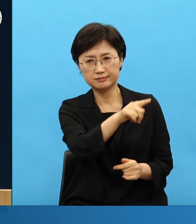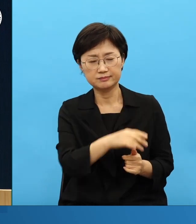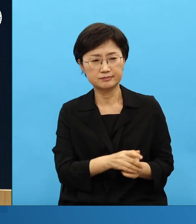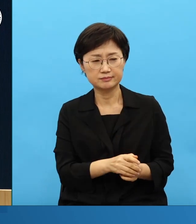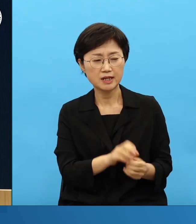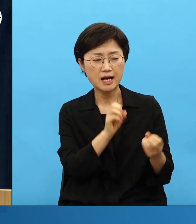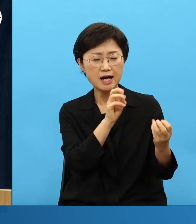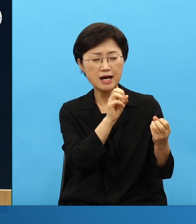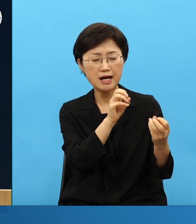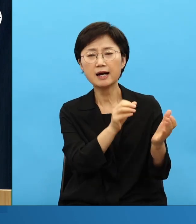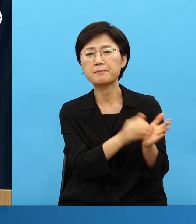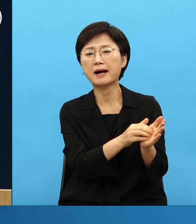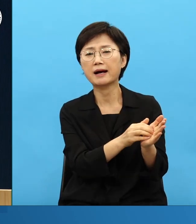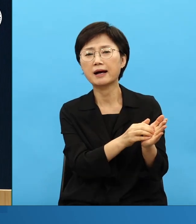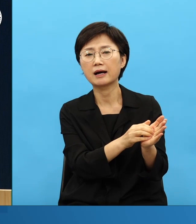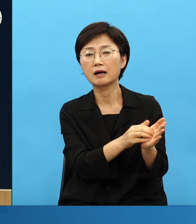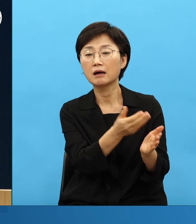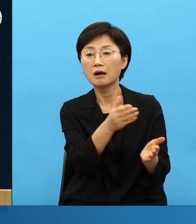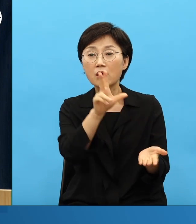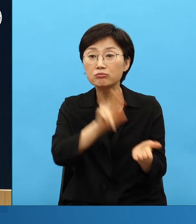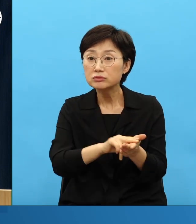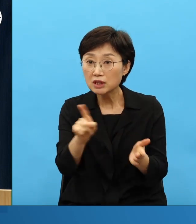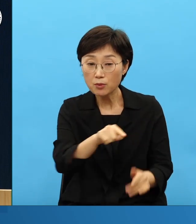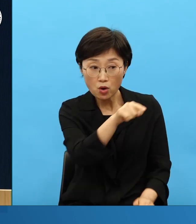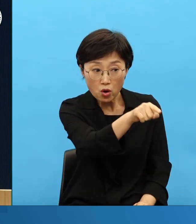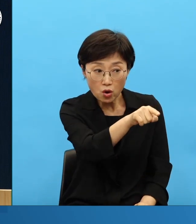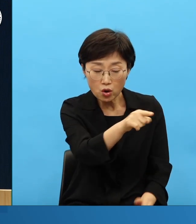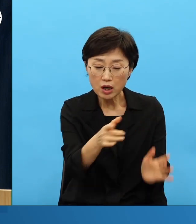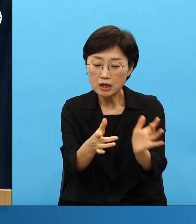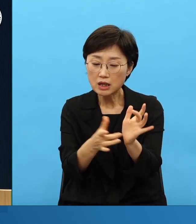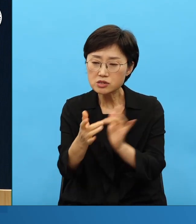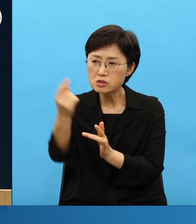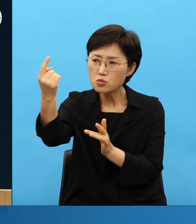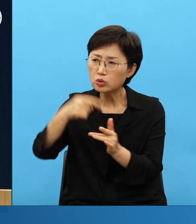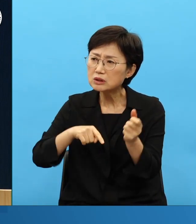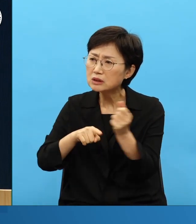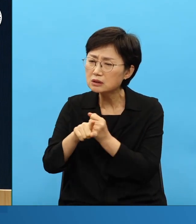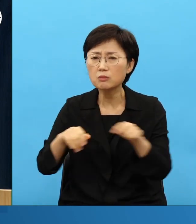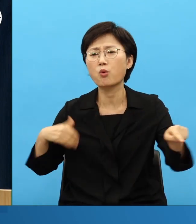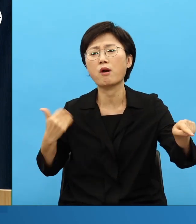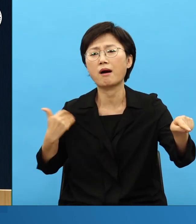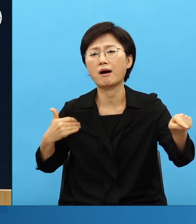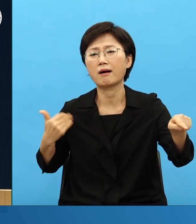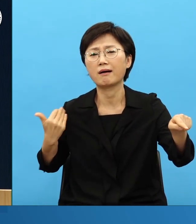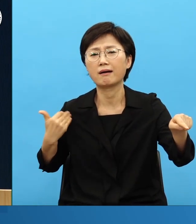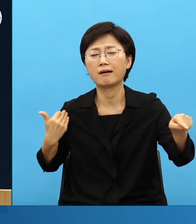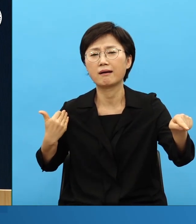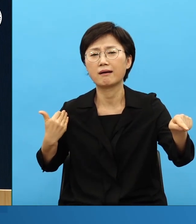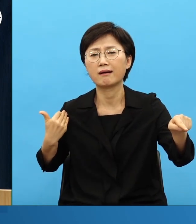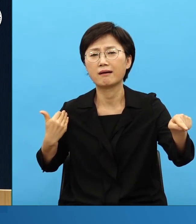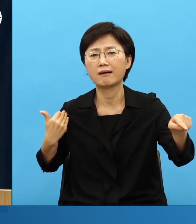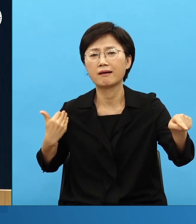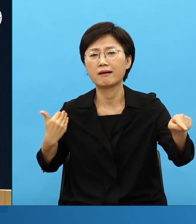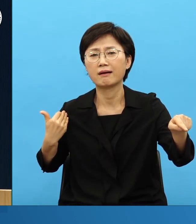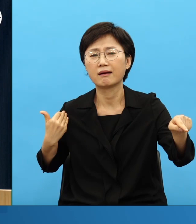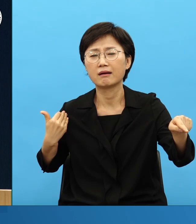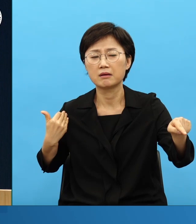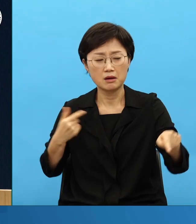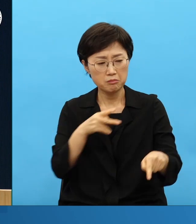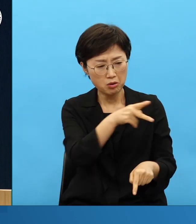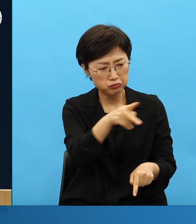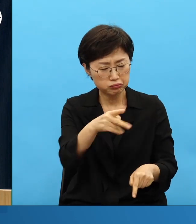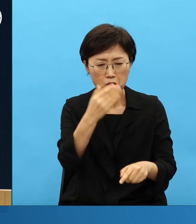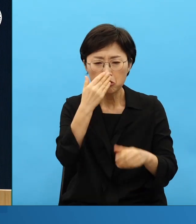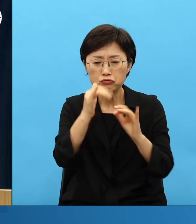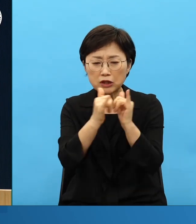문제는 이 사람들이 성탄절을 모르는 거예요. But the problem and the root of the problem is the fact that they don't know the meaning of Christmas. 유대인하고 똑같은 범죄를